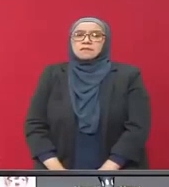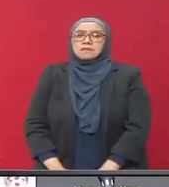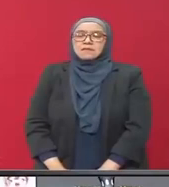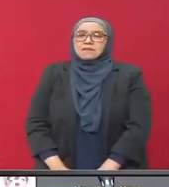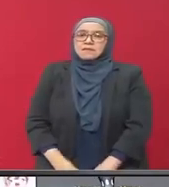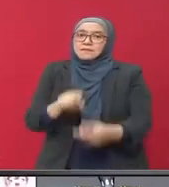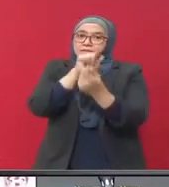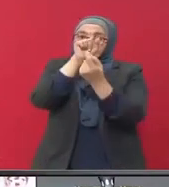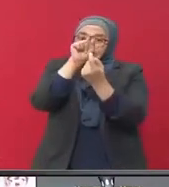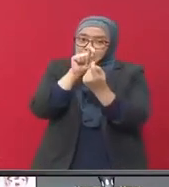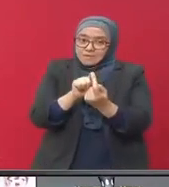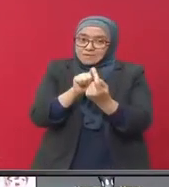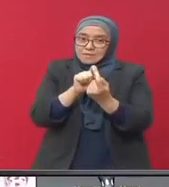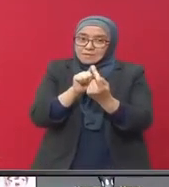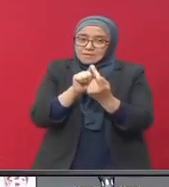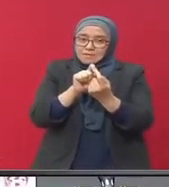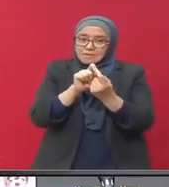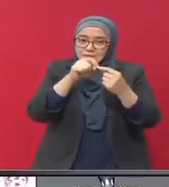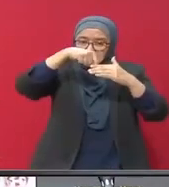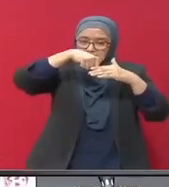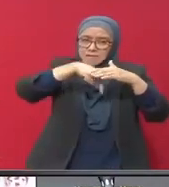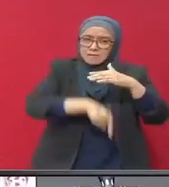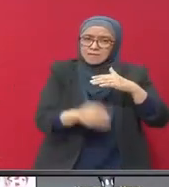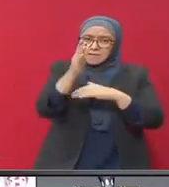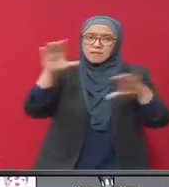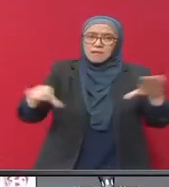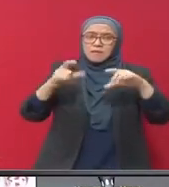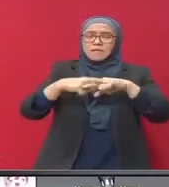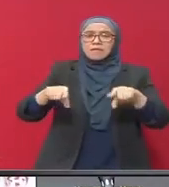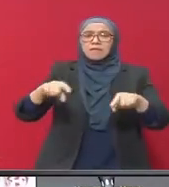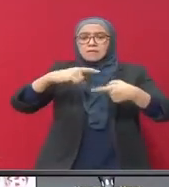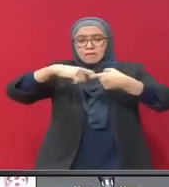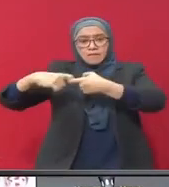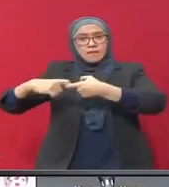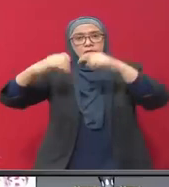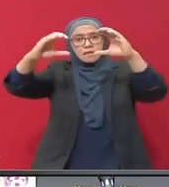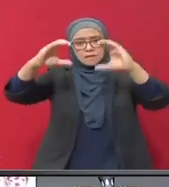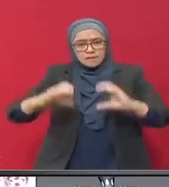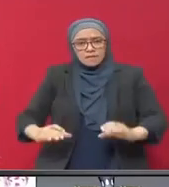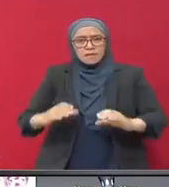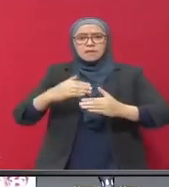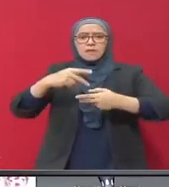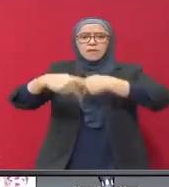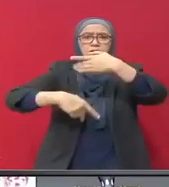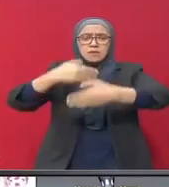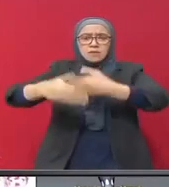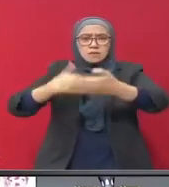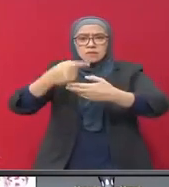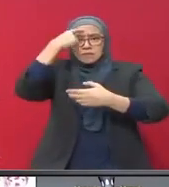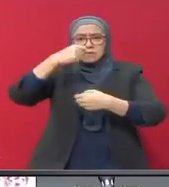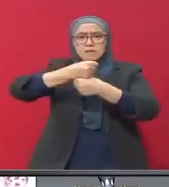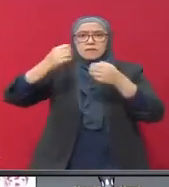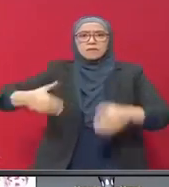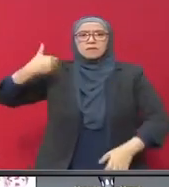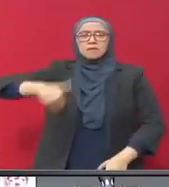Maaf ternyata lanjut juga sedang dibuat berkaitan mekanisme dan posisi dia pergerakan bagi pekerja asing untuk menjalani ujian saringan